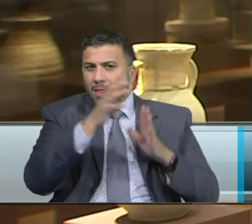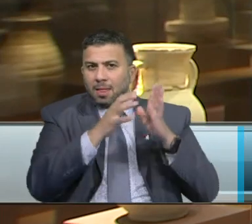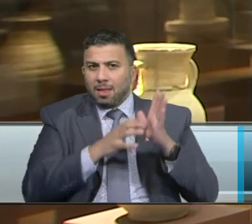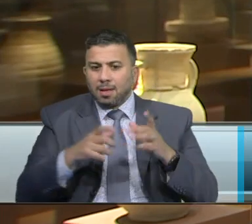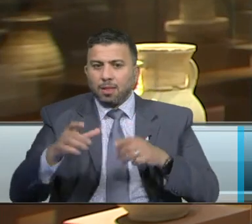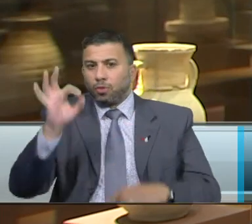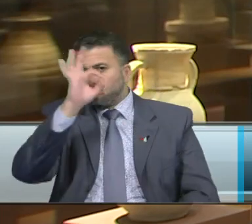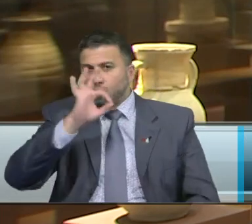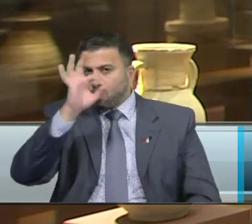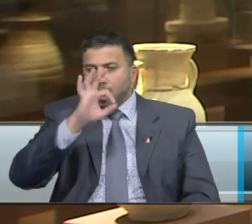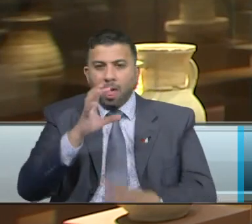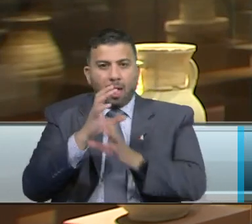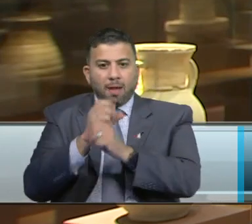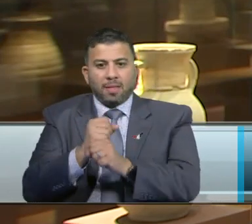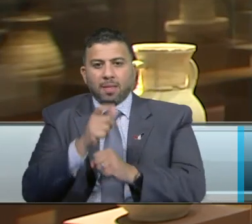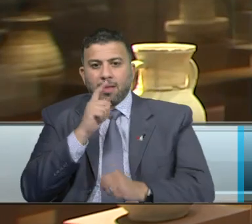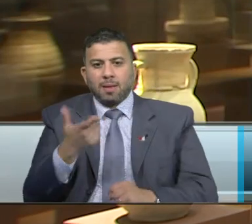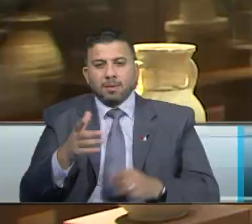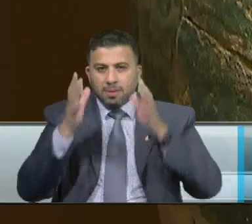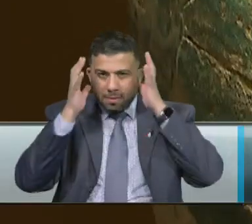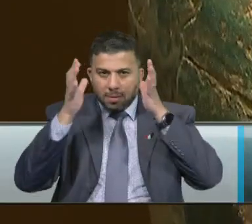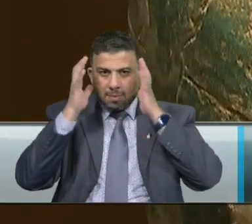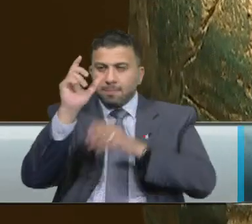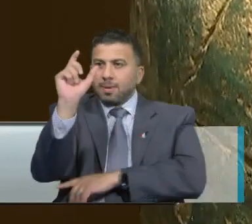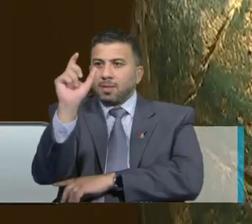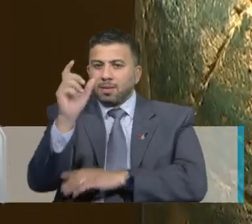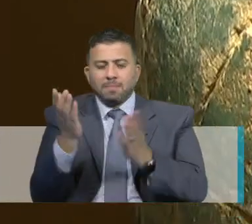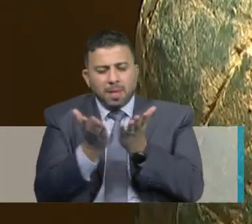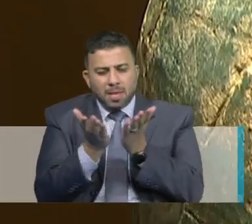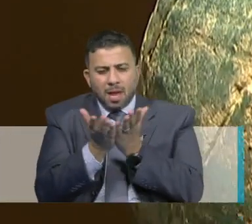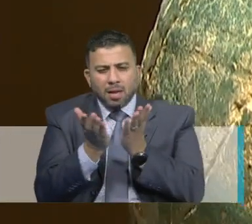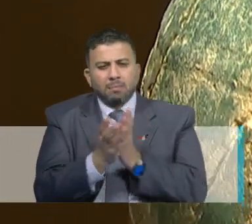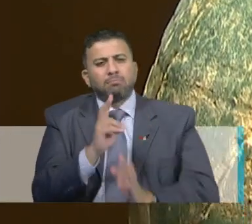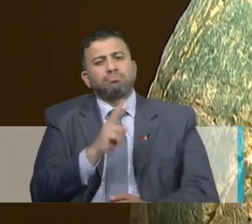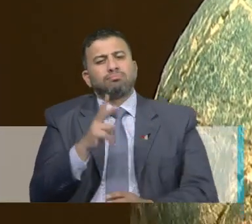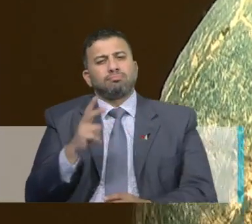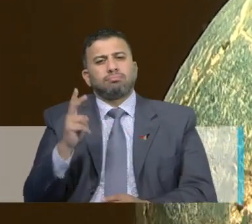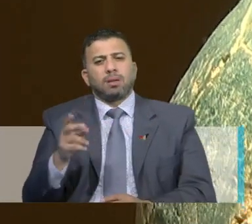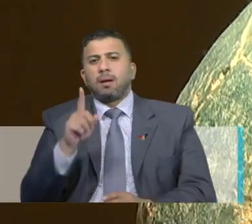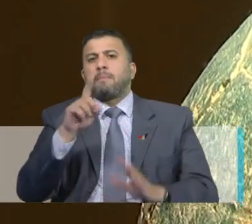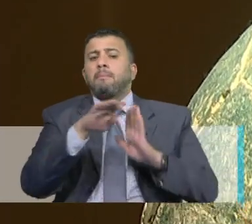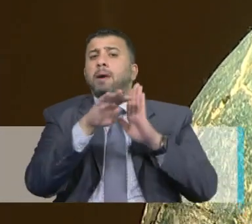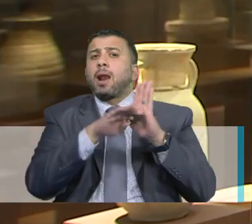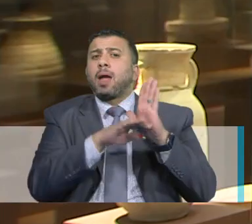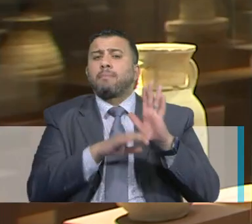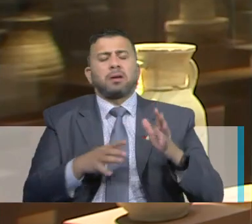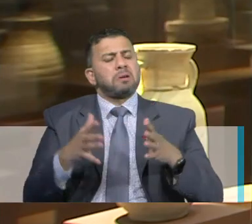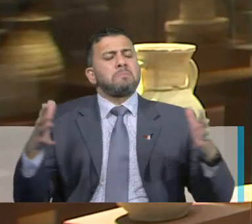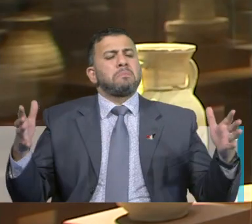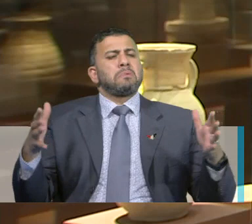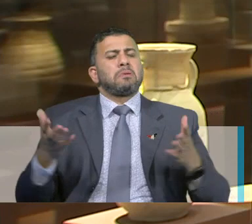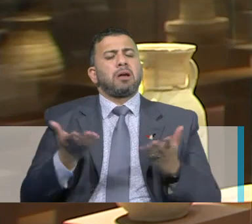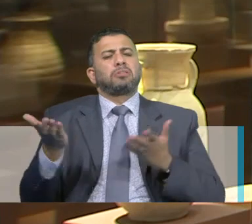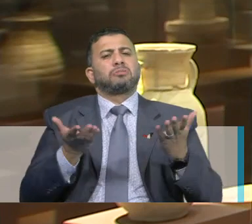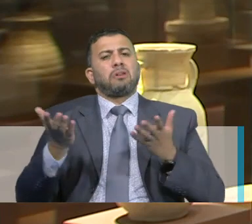وبالمواقع التراثية من أبنية ومساجد ومدارس وخانات وما إلى ذلك. ولدينا برنامج كبير يضم عدد كبير من